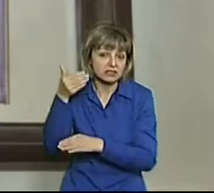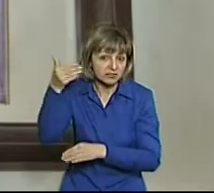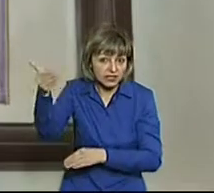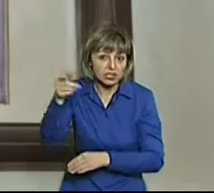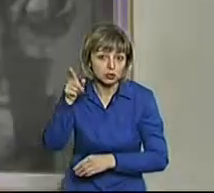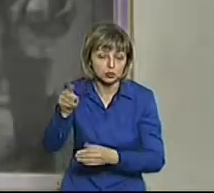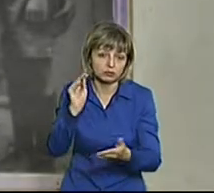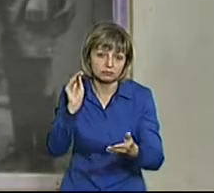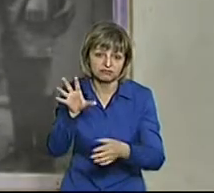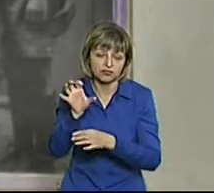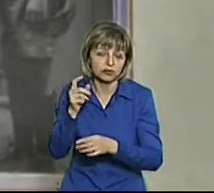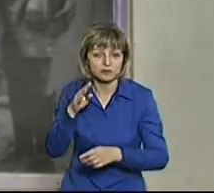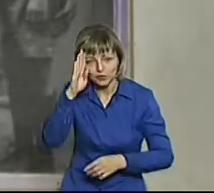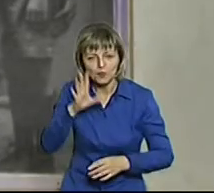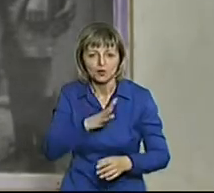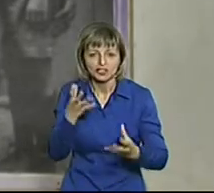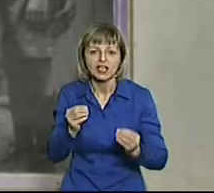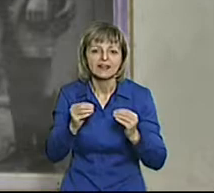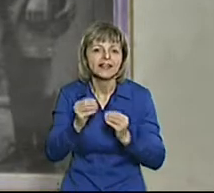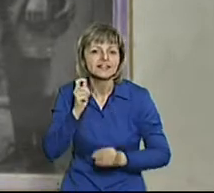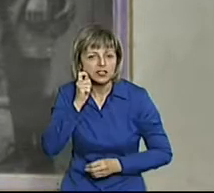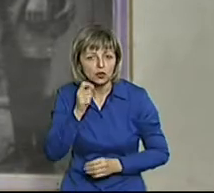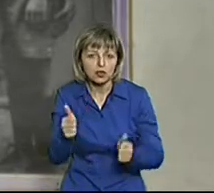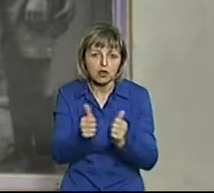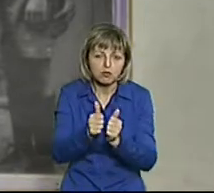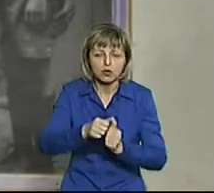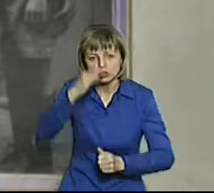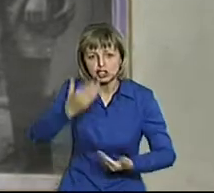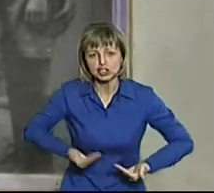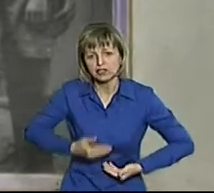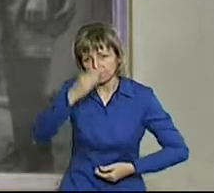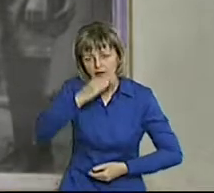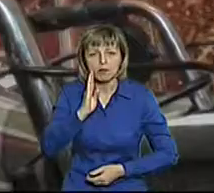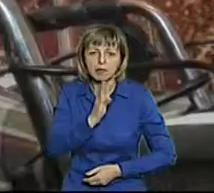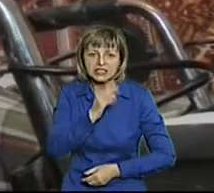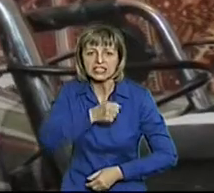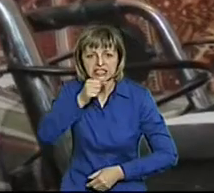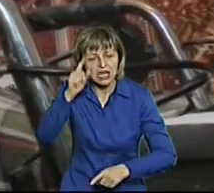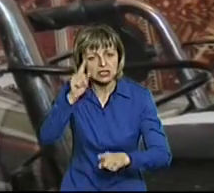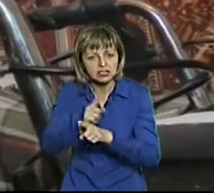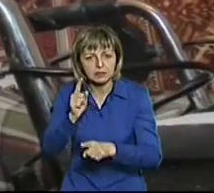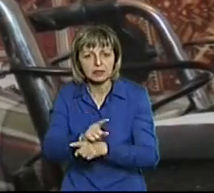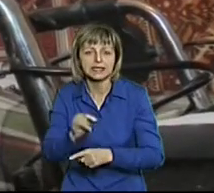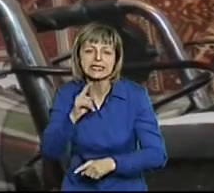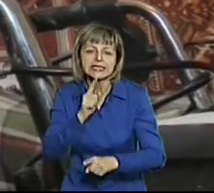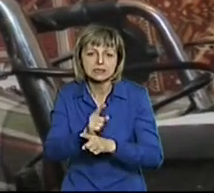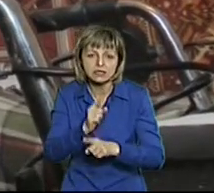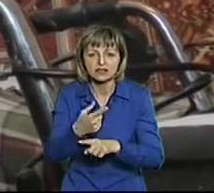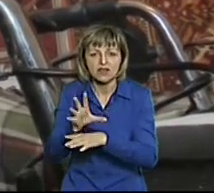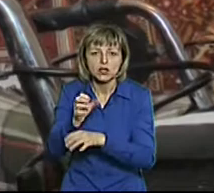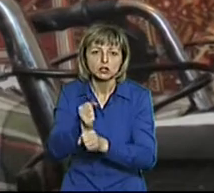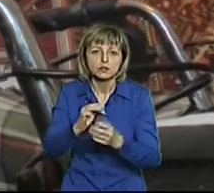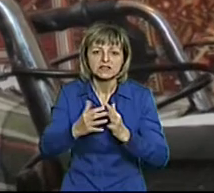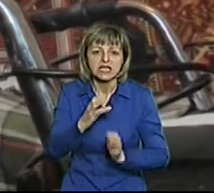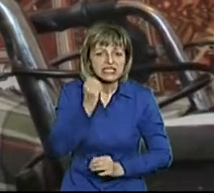Тут йому 10 років. Поруч ще живі батьки, сестра-близнючка та двоє старших братів. Чоловік розповідає, ця світлина була зроблена у